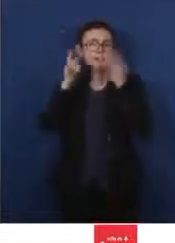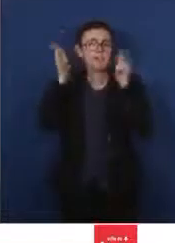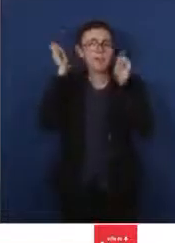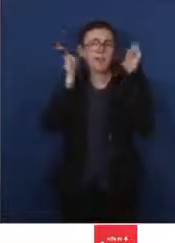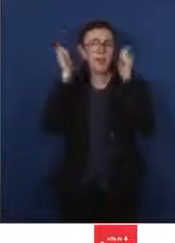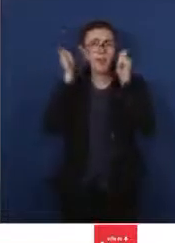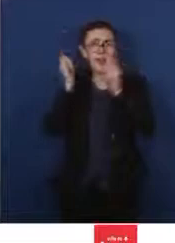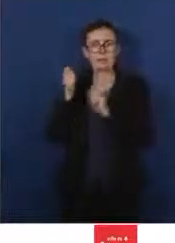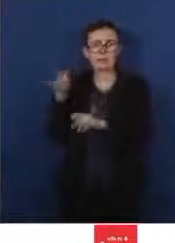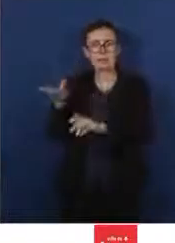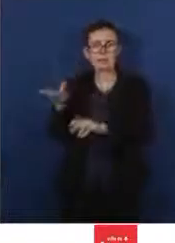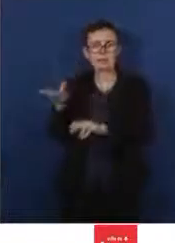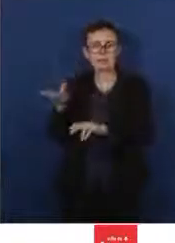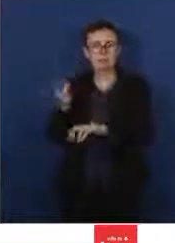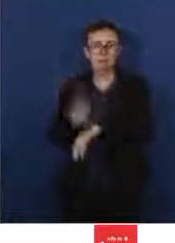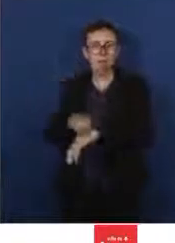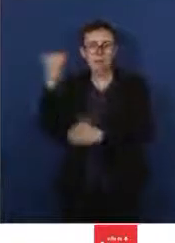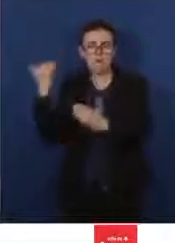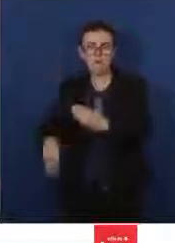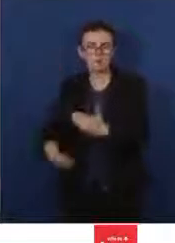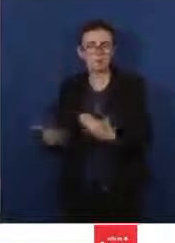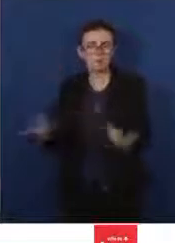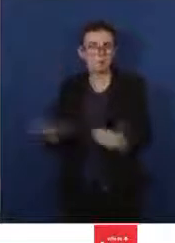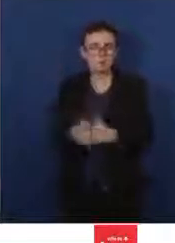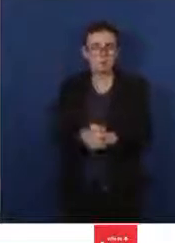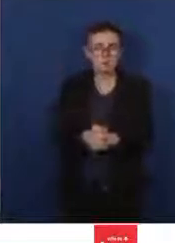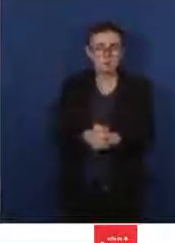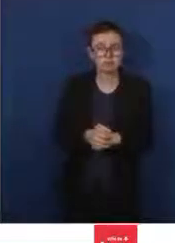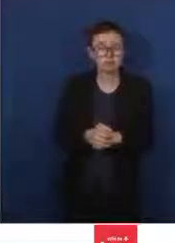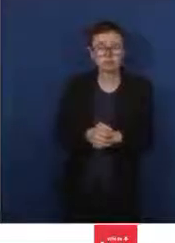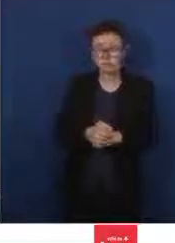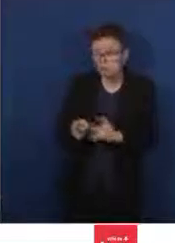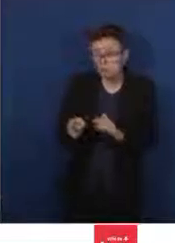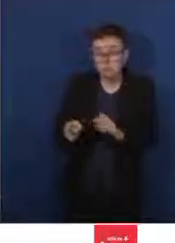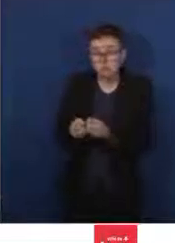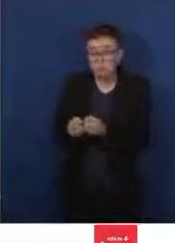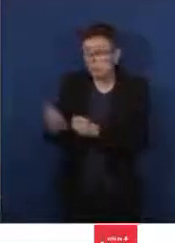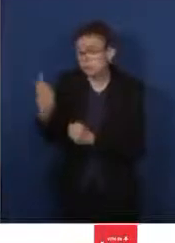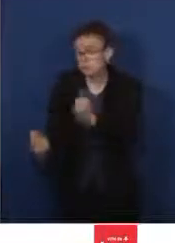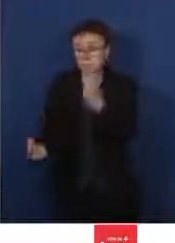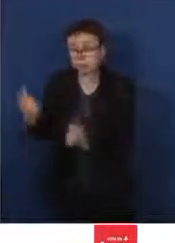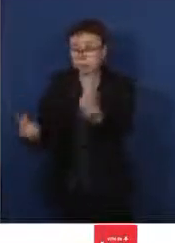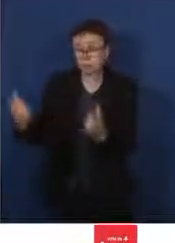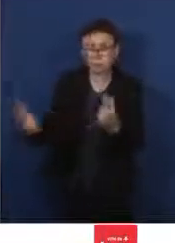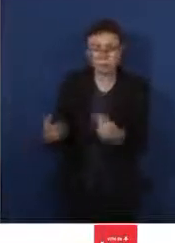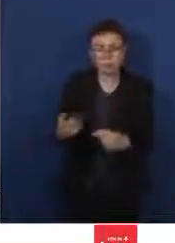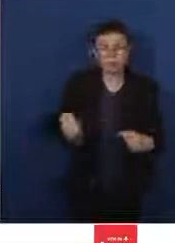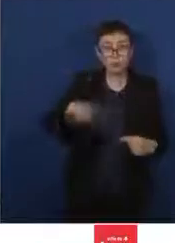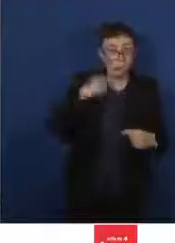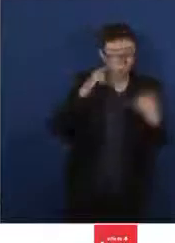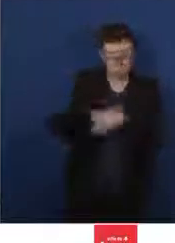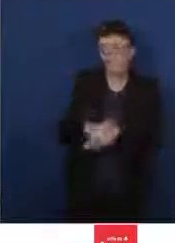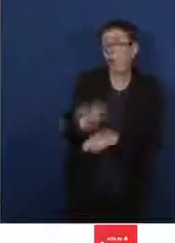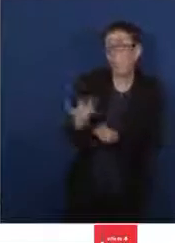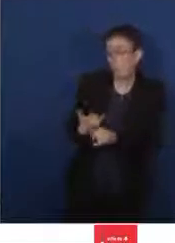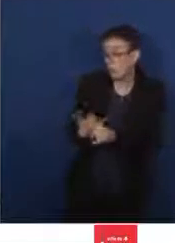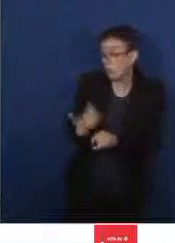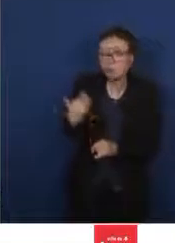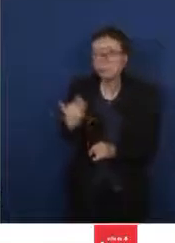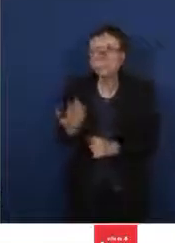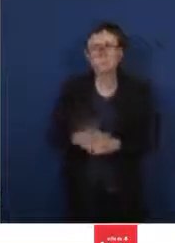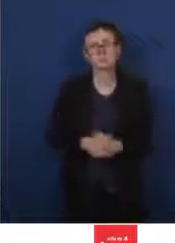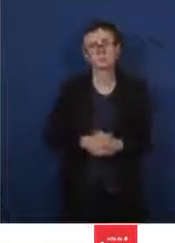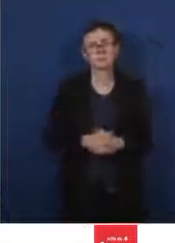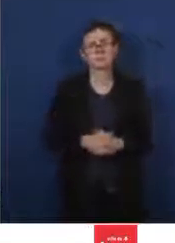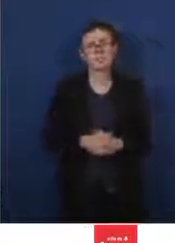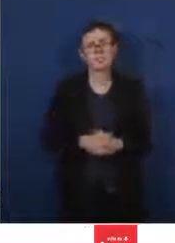la floraison. Au-delà de ces mesures salvatrices, c'est d'une politique de long terme dont notre ville a besoin. À